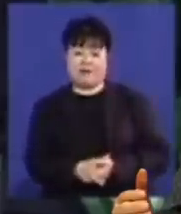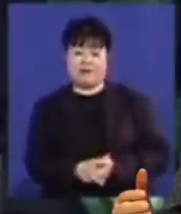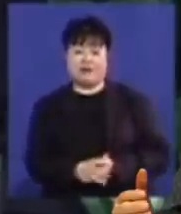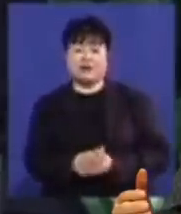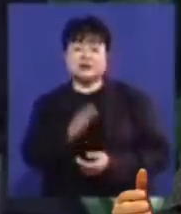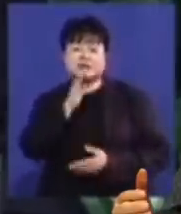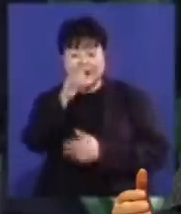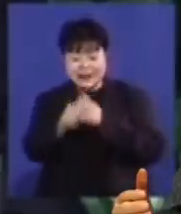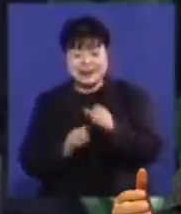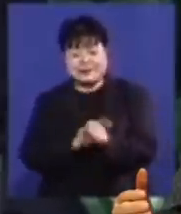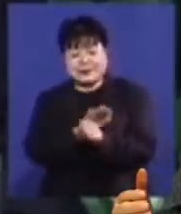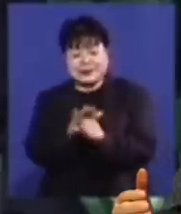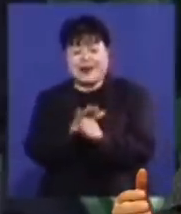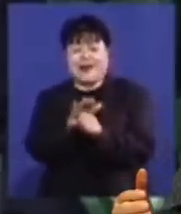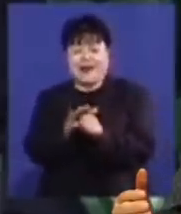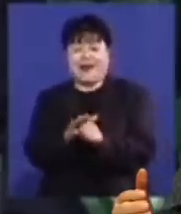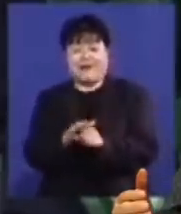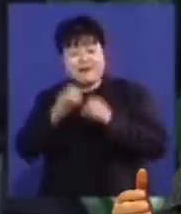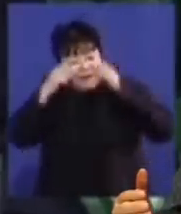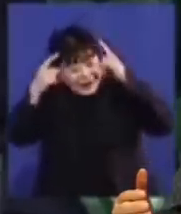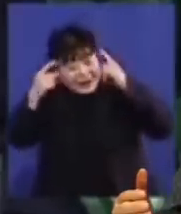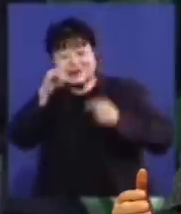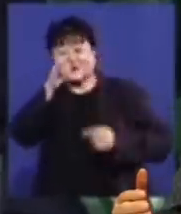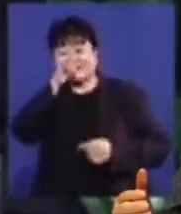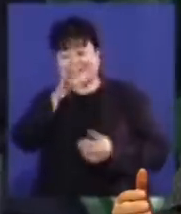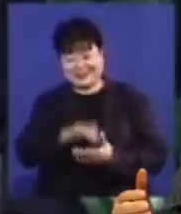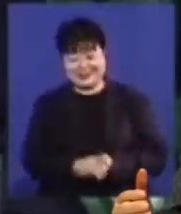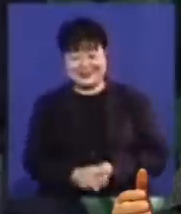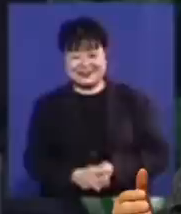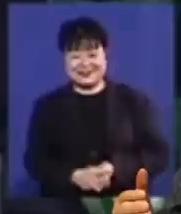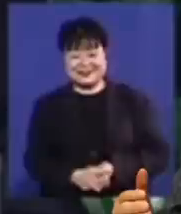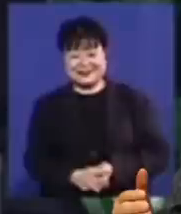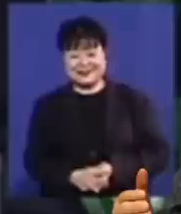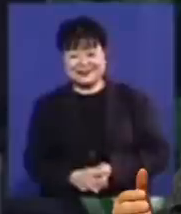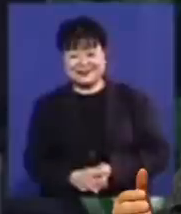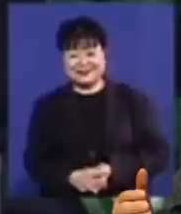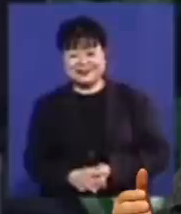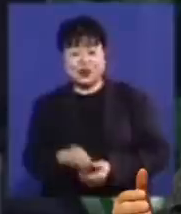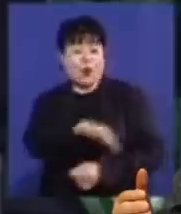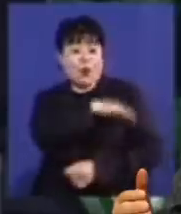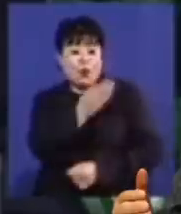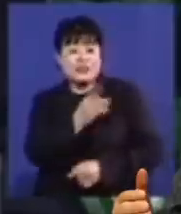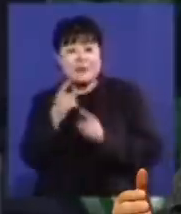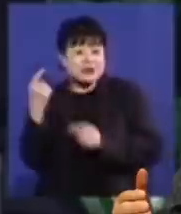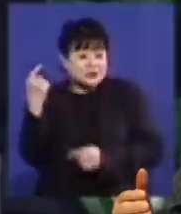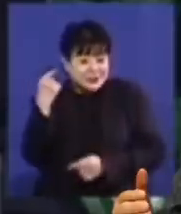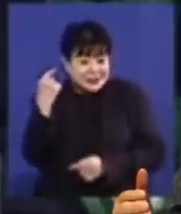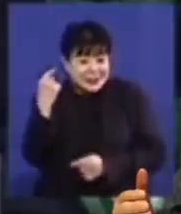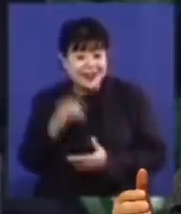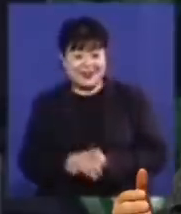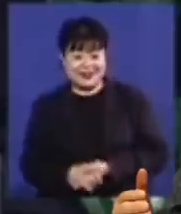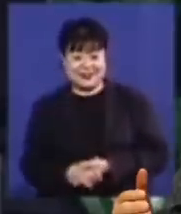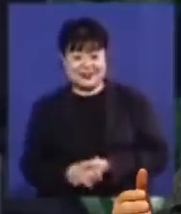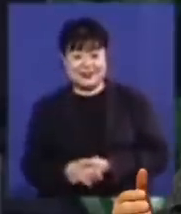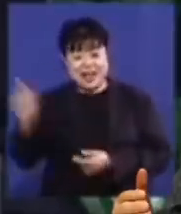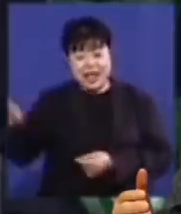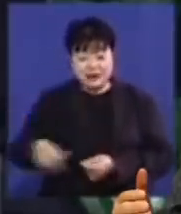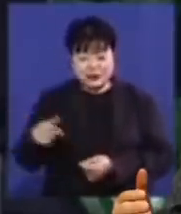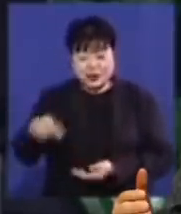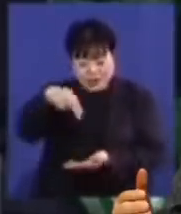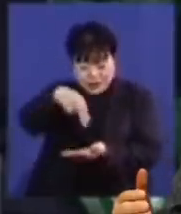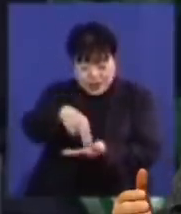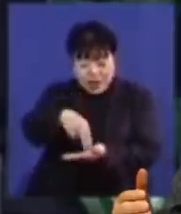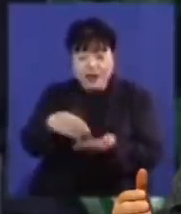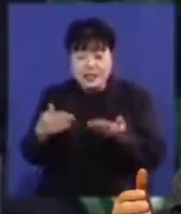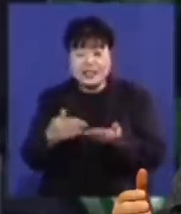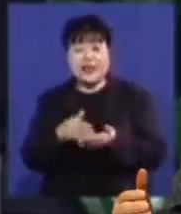얼마나 하나님을 사랑하는가는 것을 깨달을 수 있습니다. 어떤 우리 군사님 말씀에 하루 종일 서서 일을